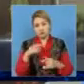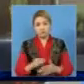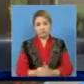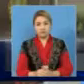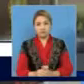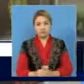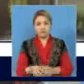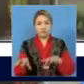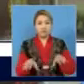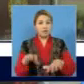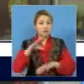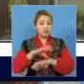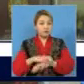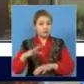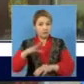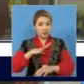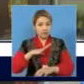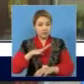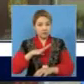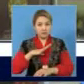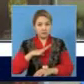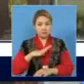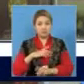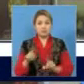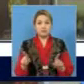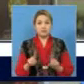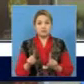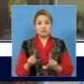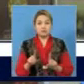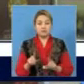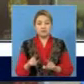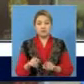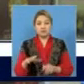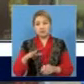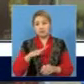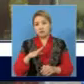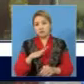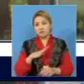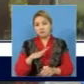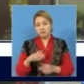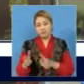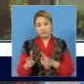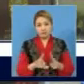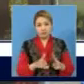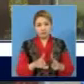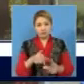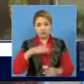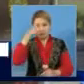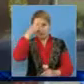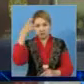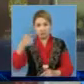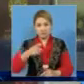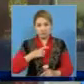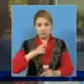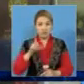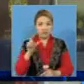Сыбайлас жемқорлық фактор болып отқанда туралы, не болмаса сыбайлас жемқорлық болайын деп отқан, дайындалып жатқан туралы бізге жеткізген азаматтар